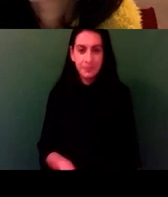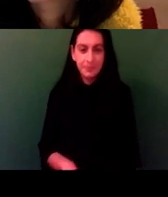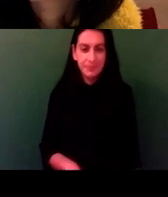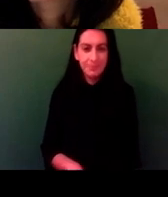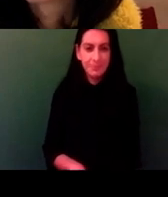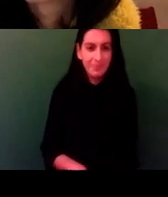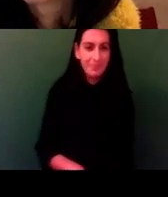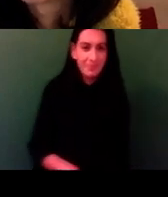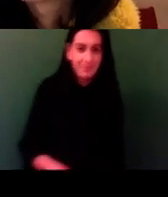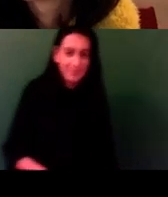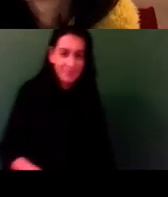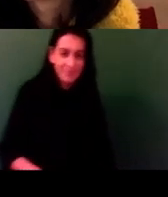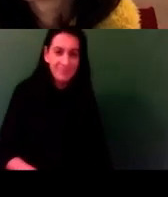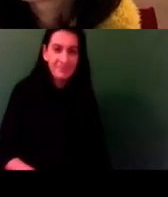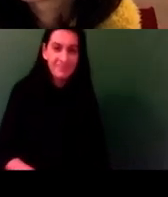bulamıyorum.